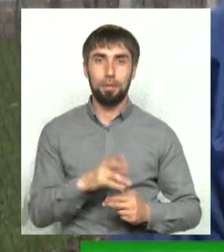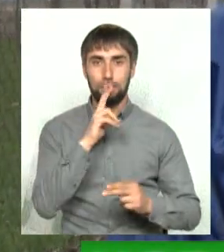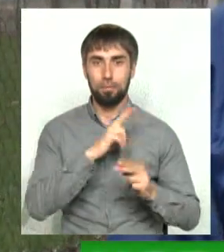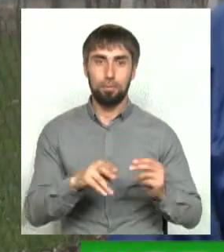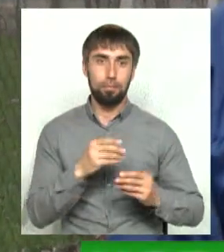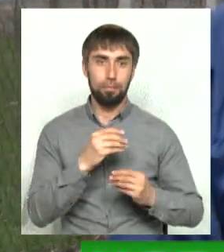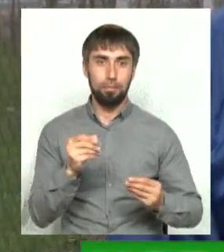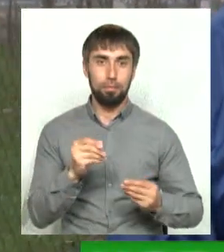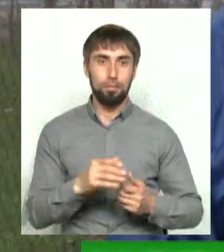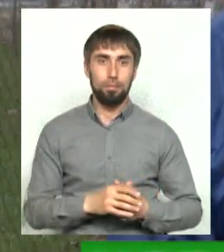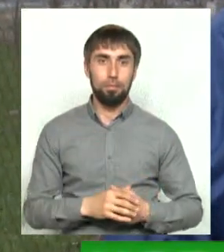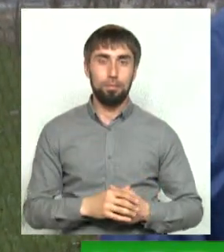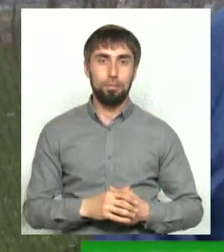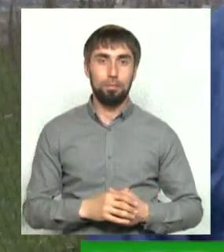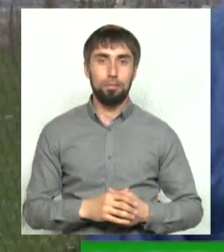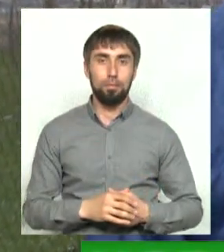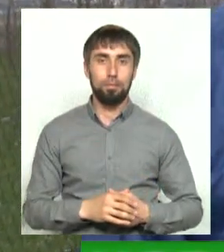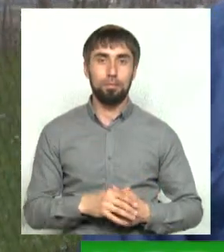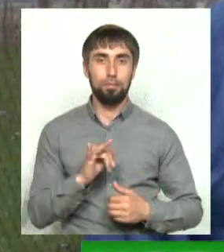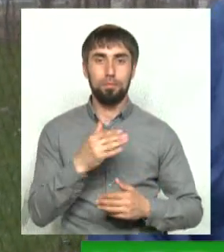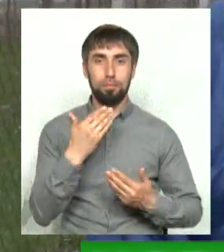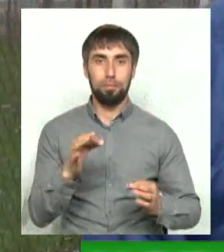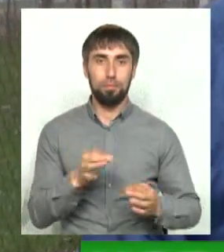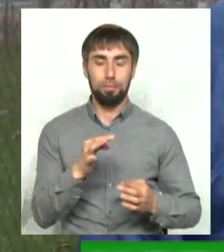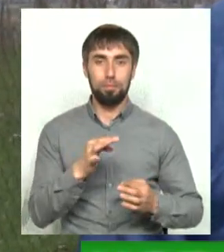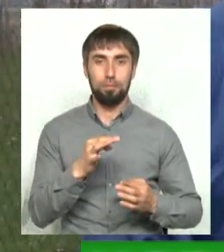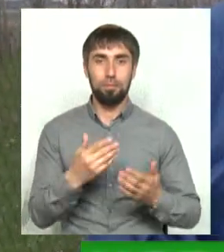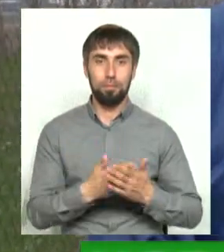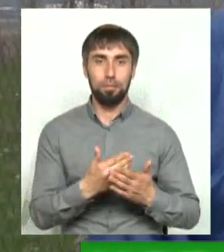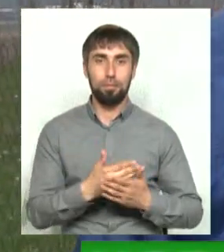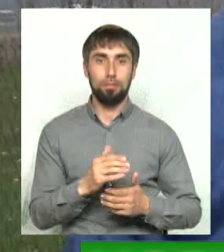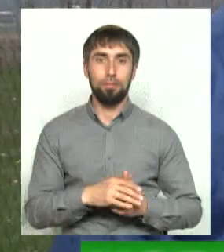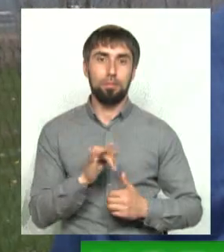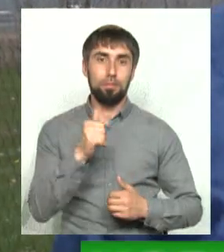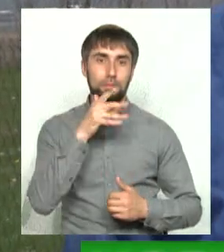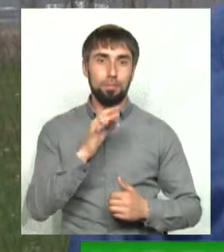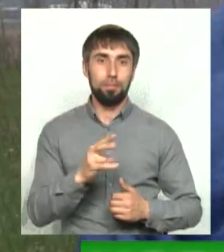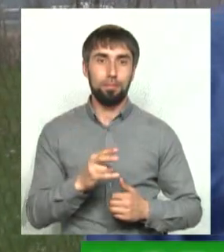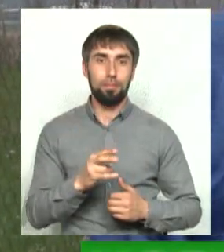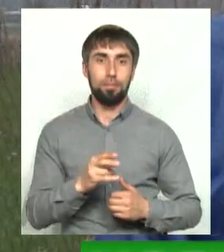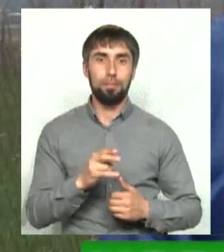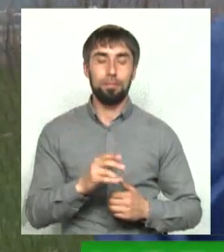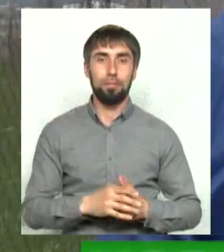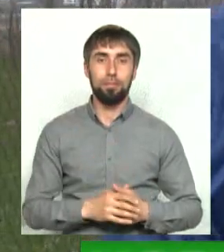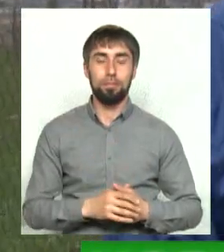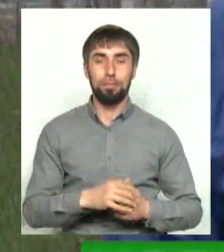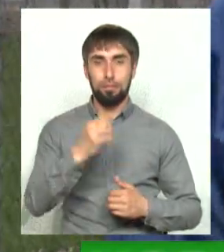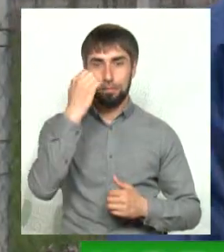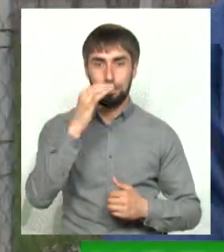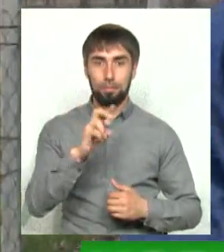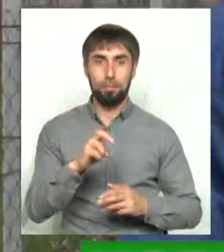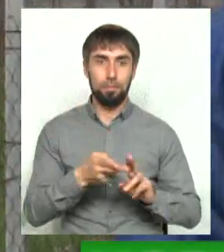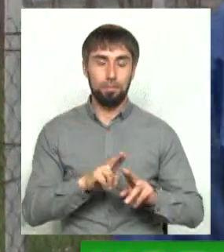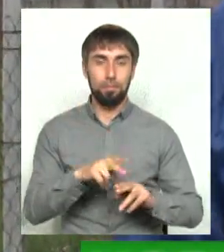без вести. До сих пор от него нет никаких вестей, неизвестно, где он, когда он. Вот поэтому в память об этом человеке я